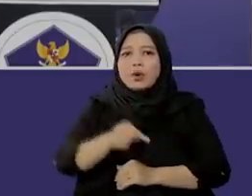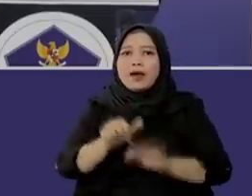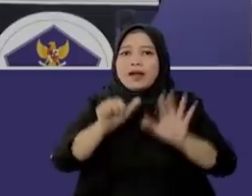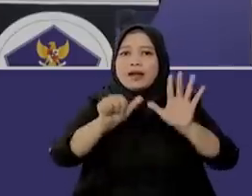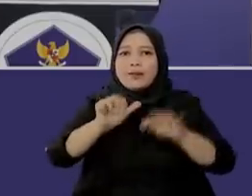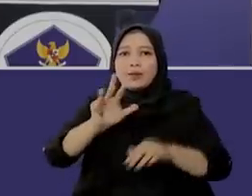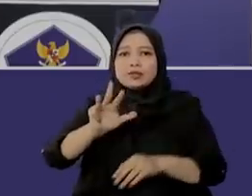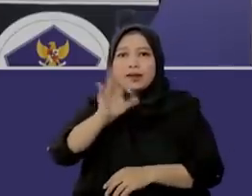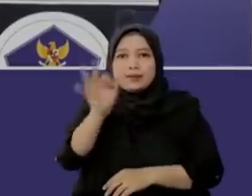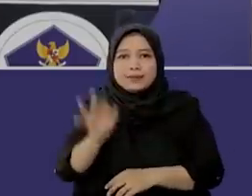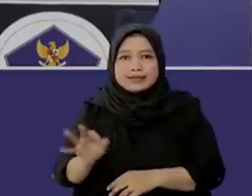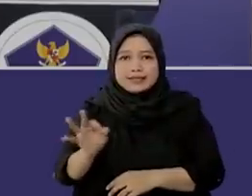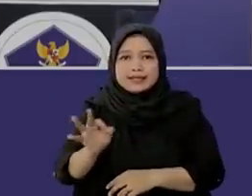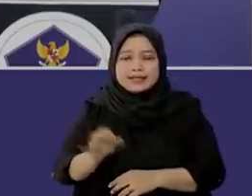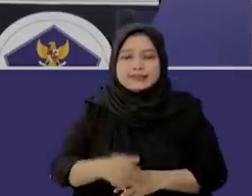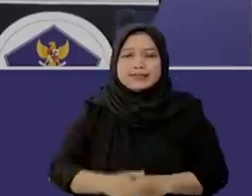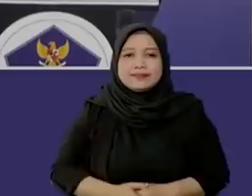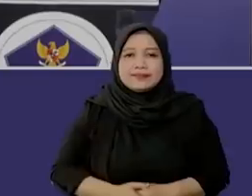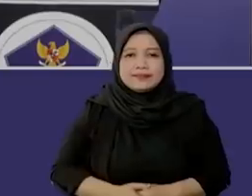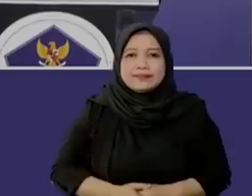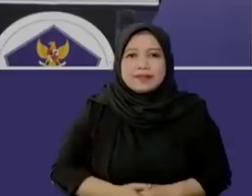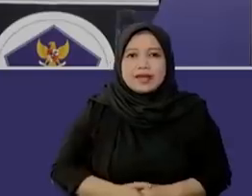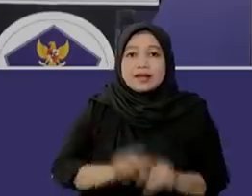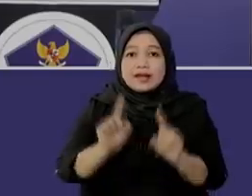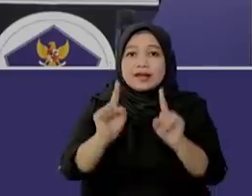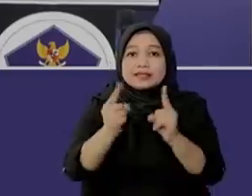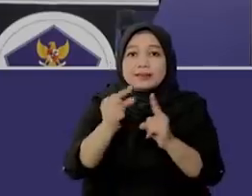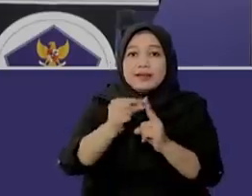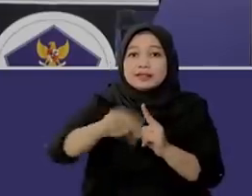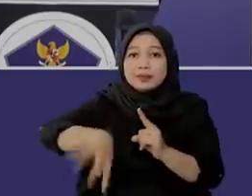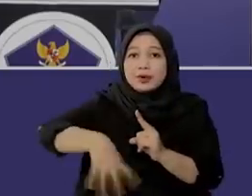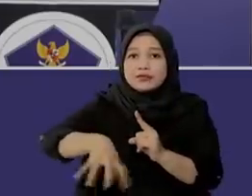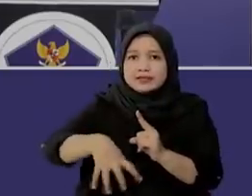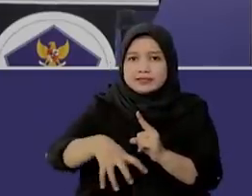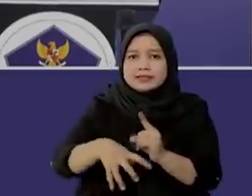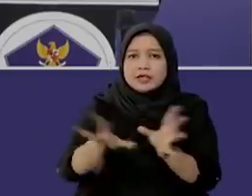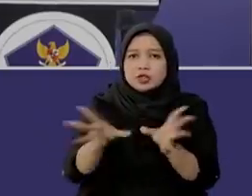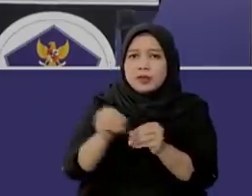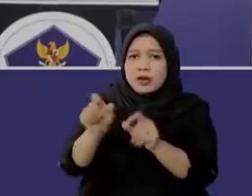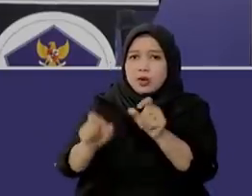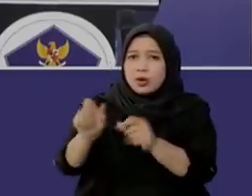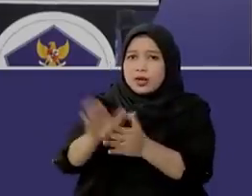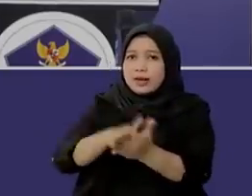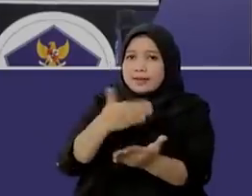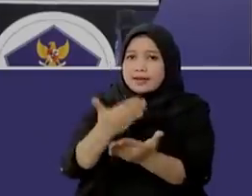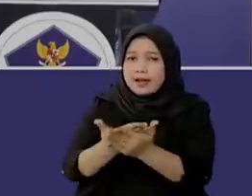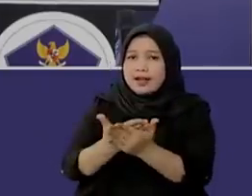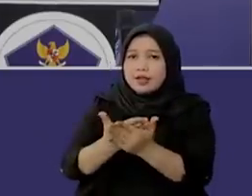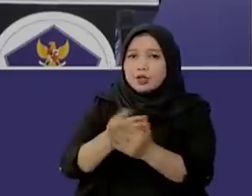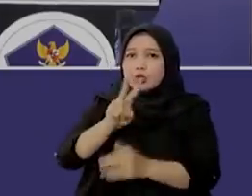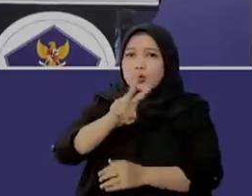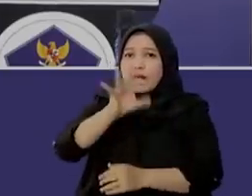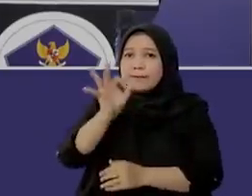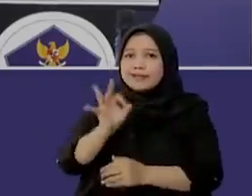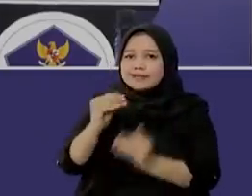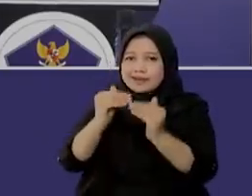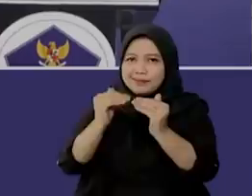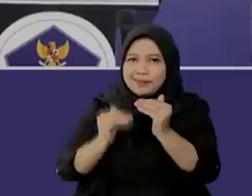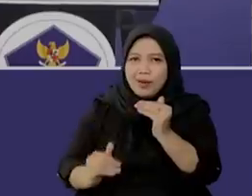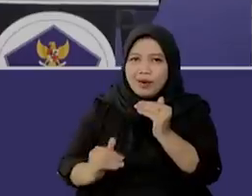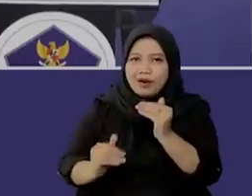dibawa angka Global bahkan ada sebelas provinsi yang angka kematiannya di bawah dua persen